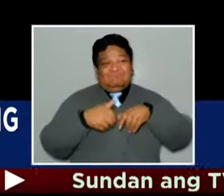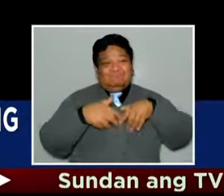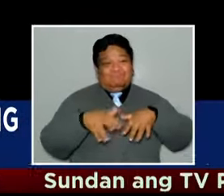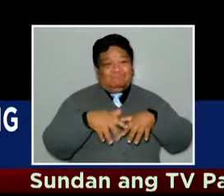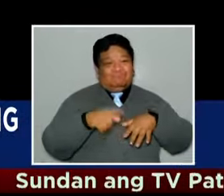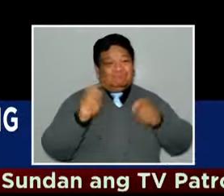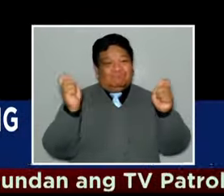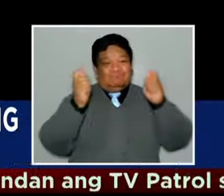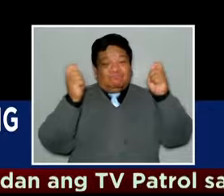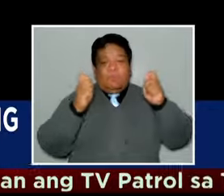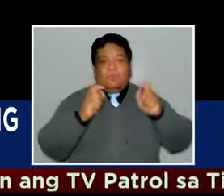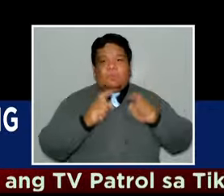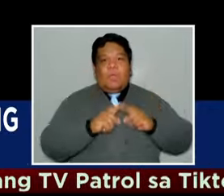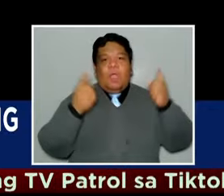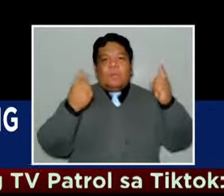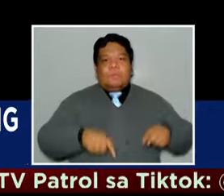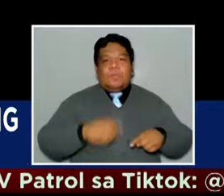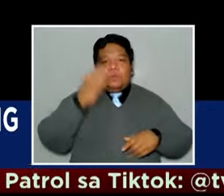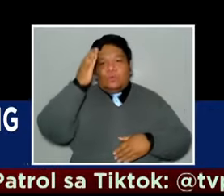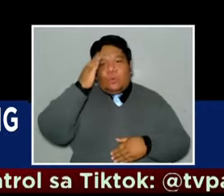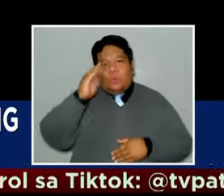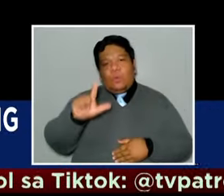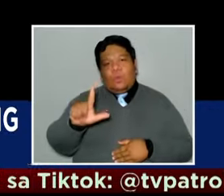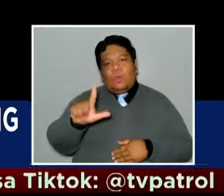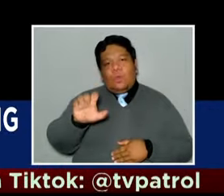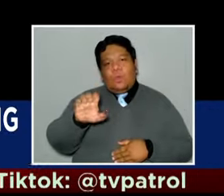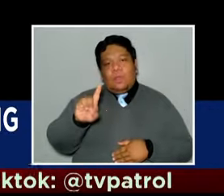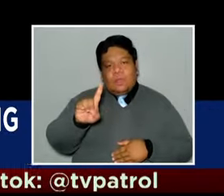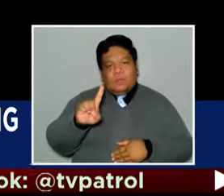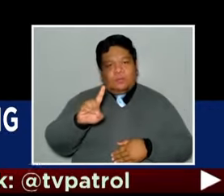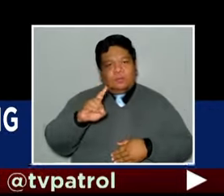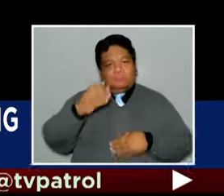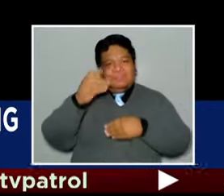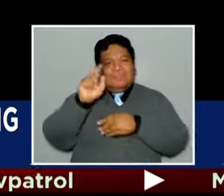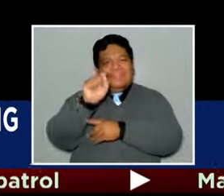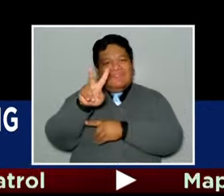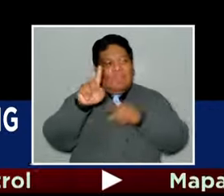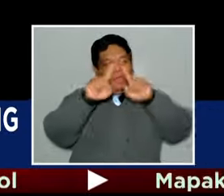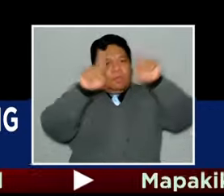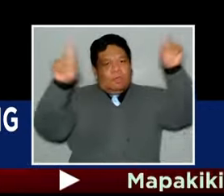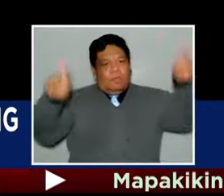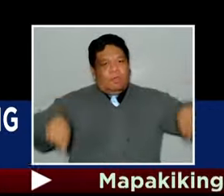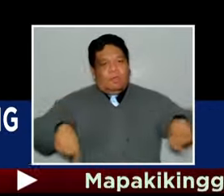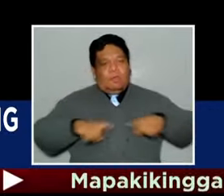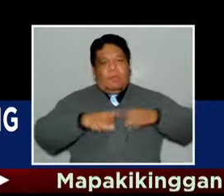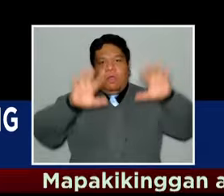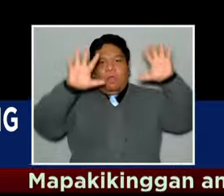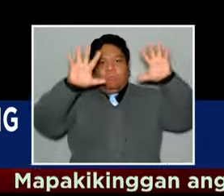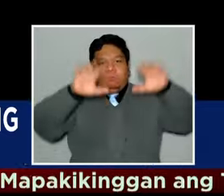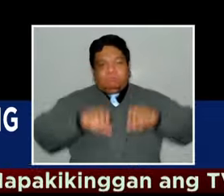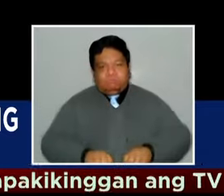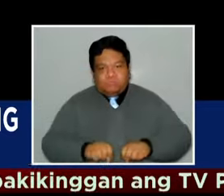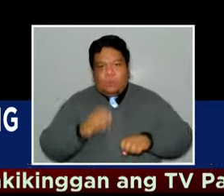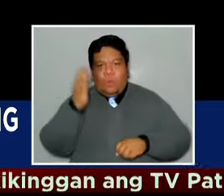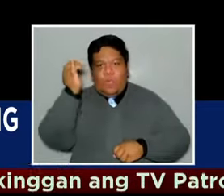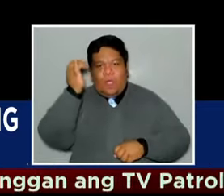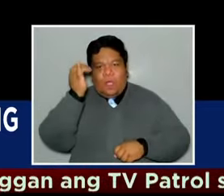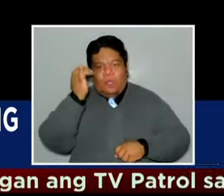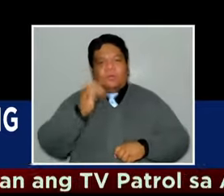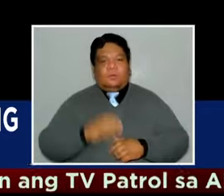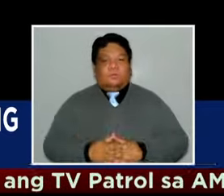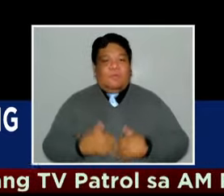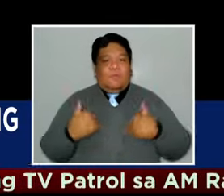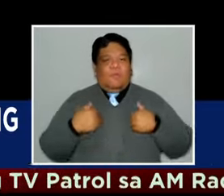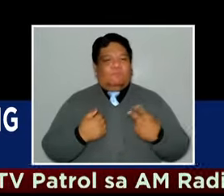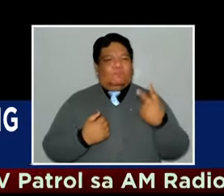stage. Ayon po sa Cebu City Disaster Risk Reduction and Management Office, dalawang performers ang nasaktan